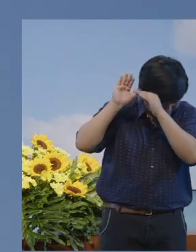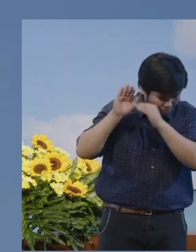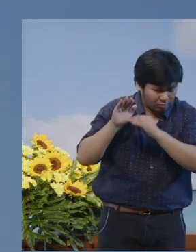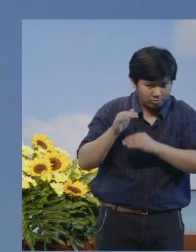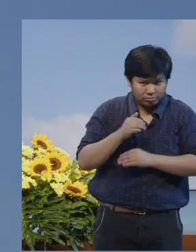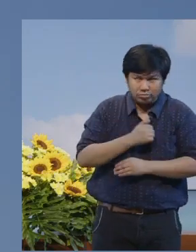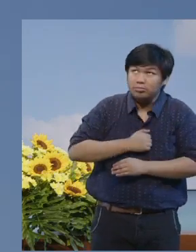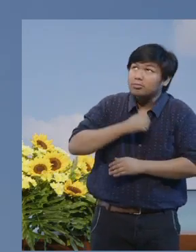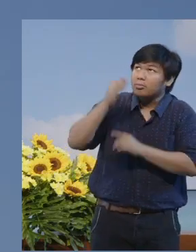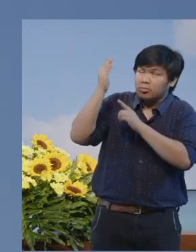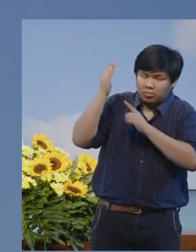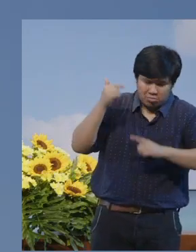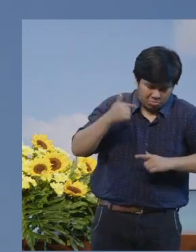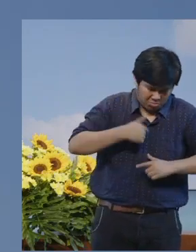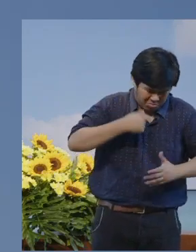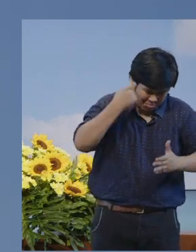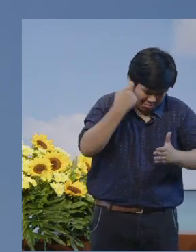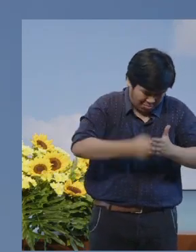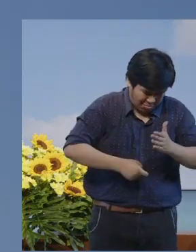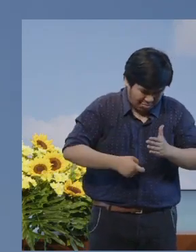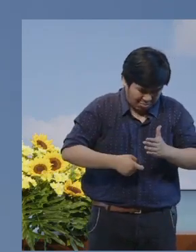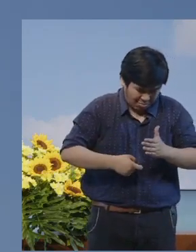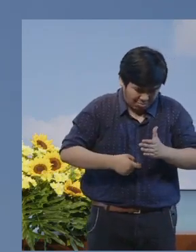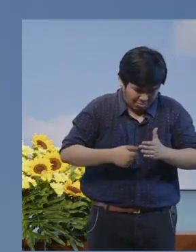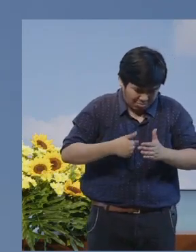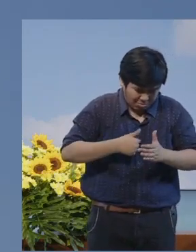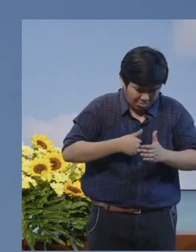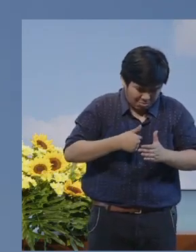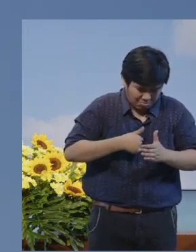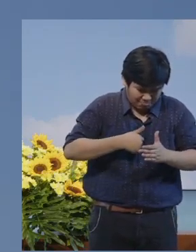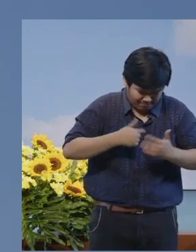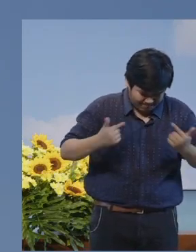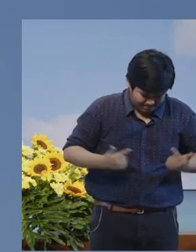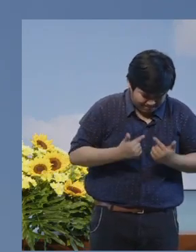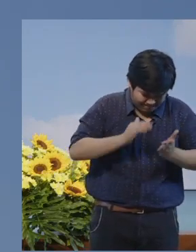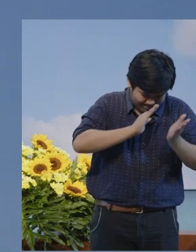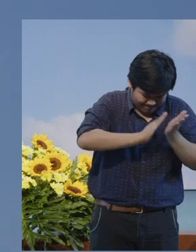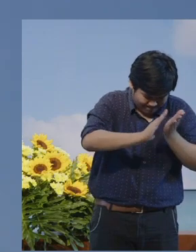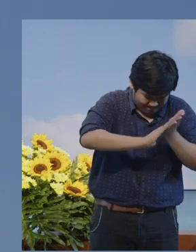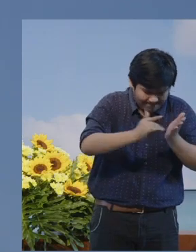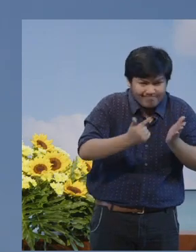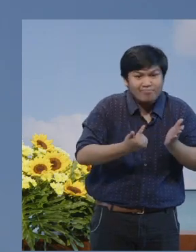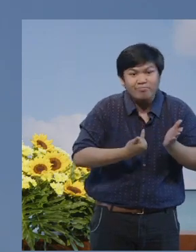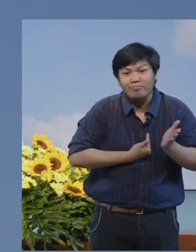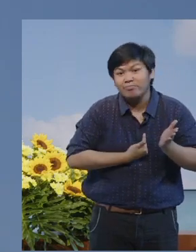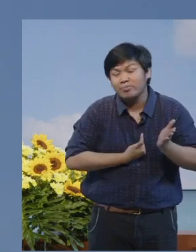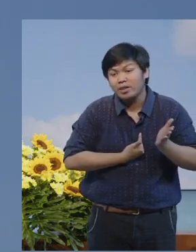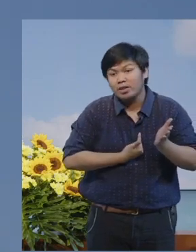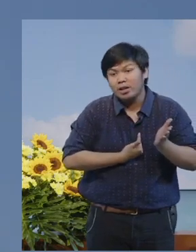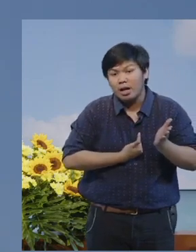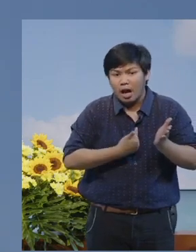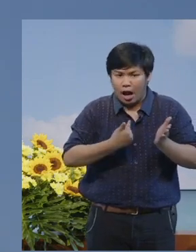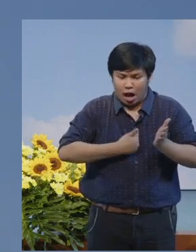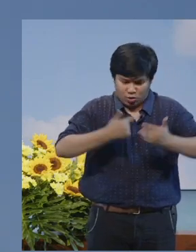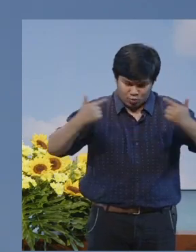Diyos. Ngunit ang sabi niya, Panginoon, patawarin mo po ako,